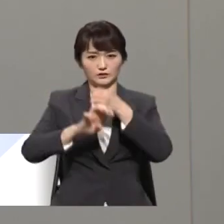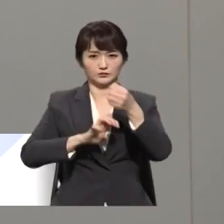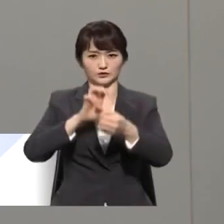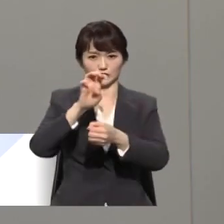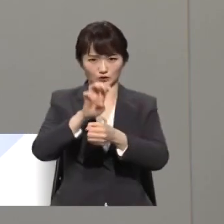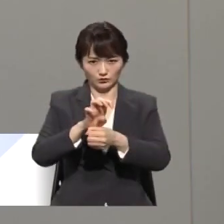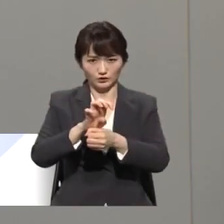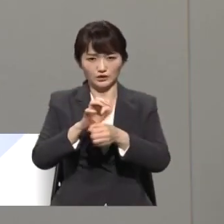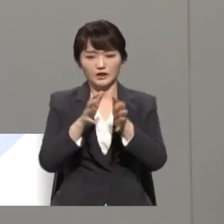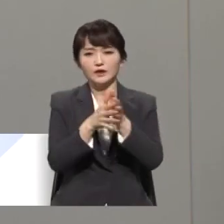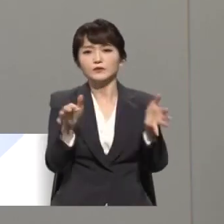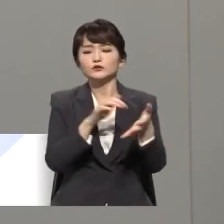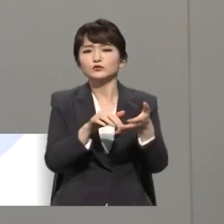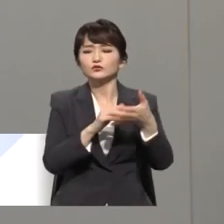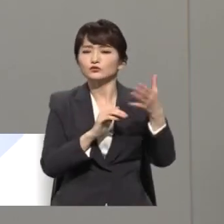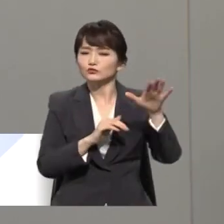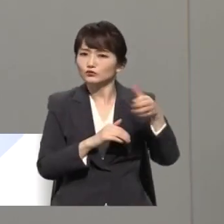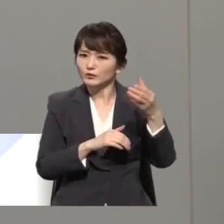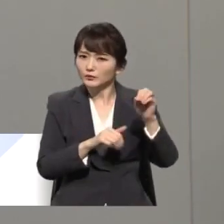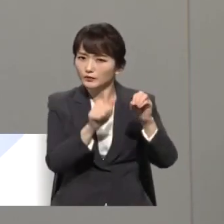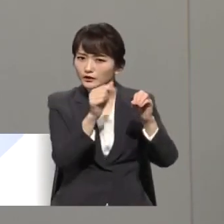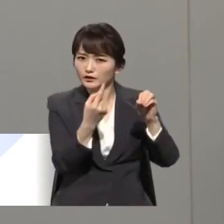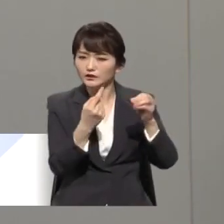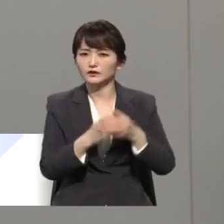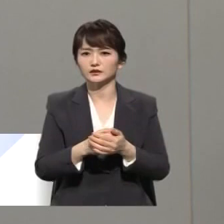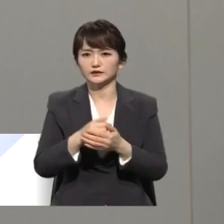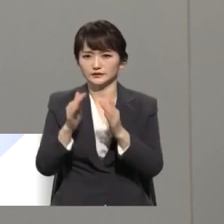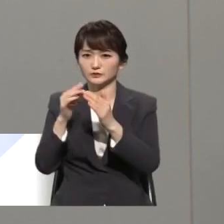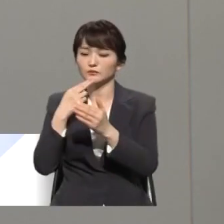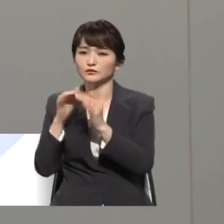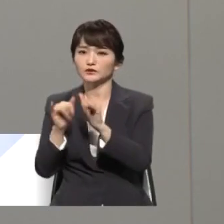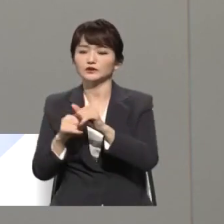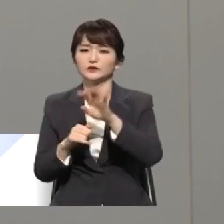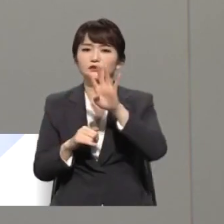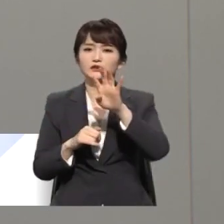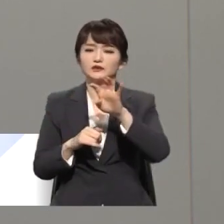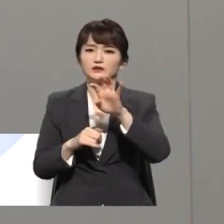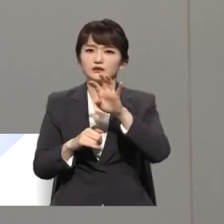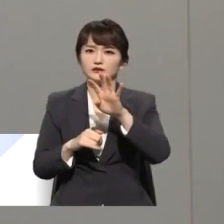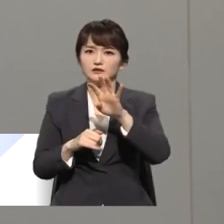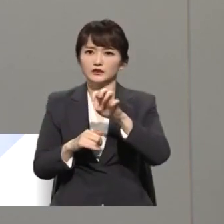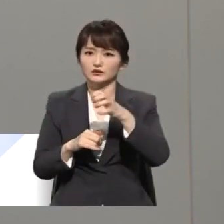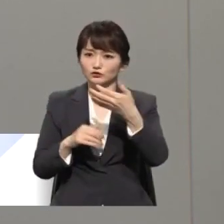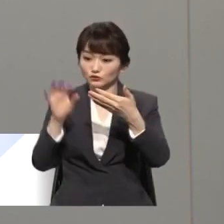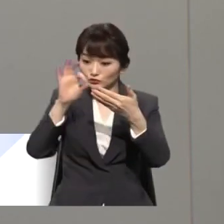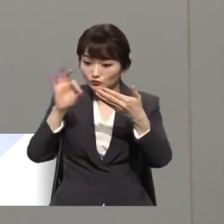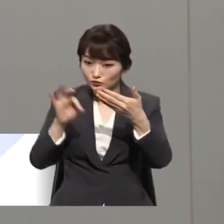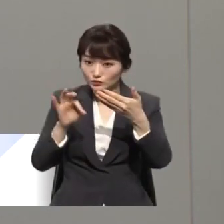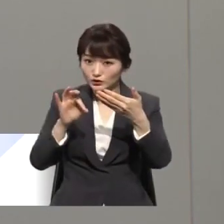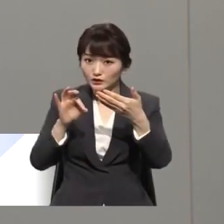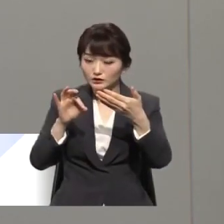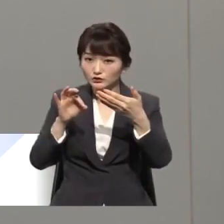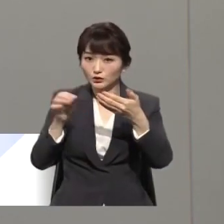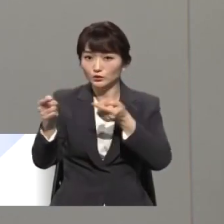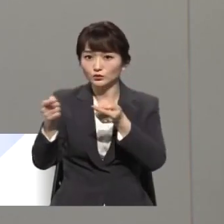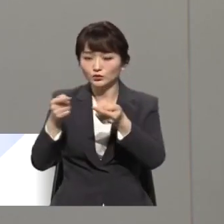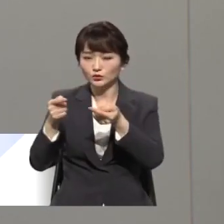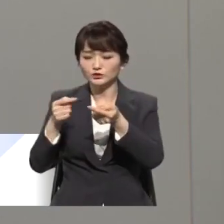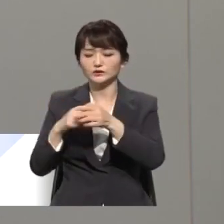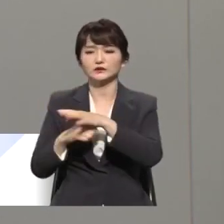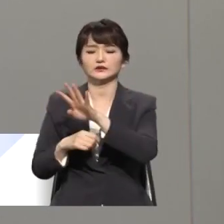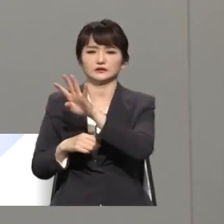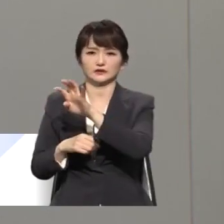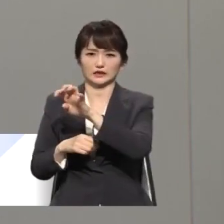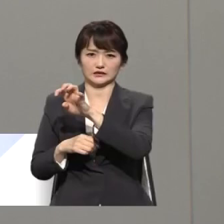되었습니다 무주택자 비율은 49% 에서 44% 5% 밖에 안 떨어졌어요 ltv 를